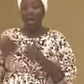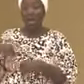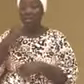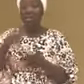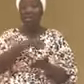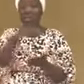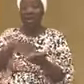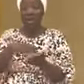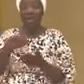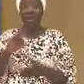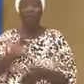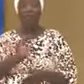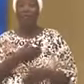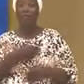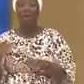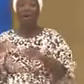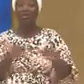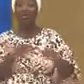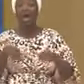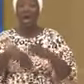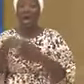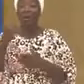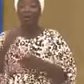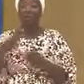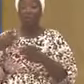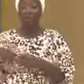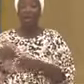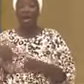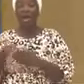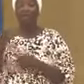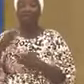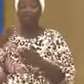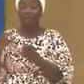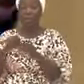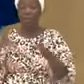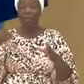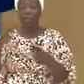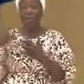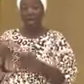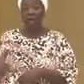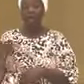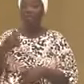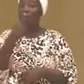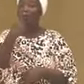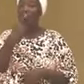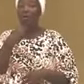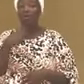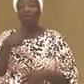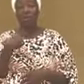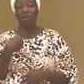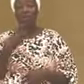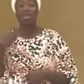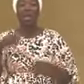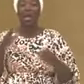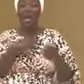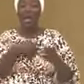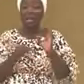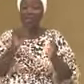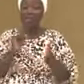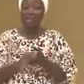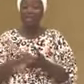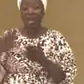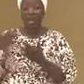actions c'est de la banda de la bonne a du coeur que la bouche parle et c'est ce que est de pierre